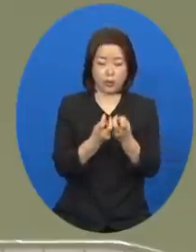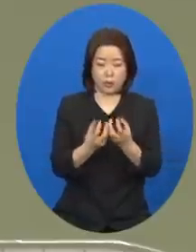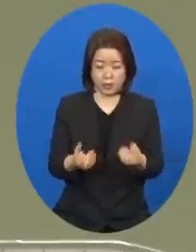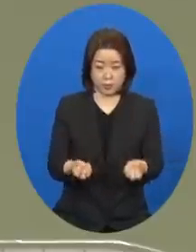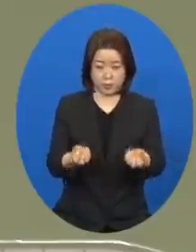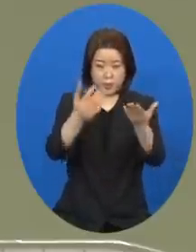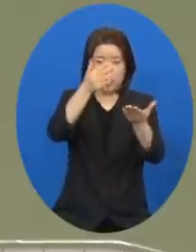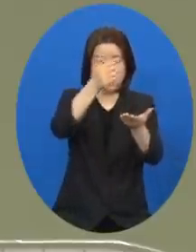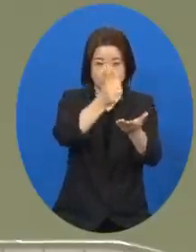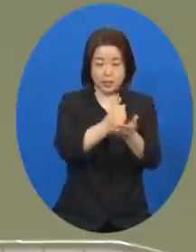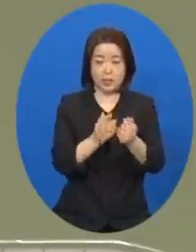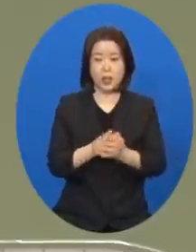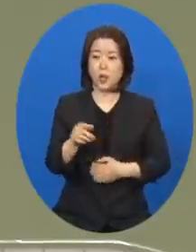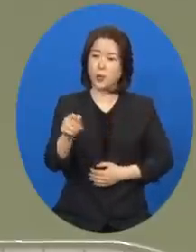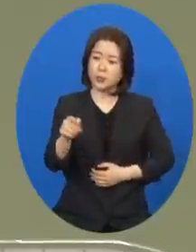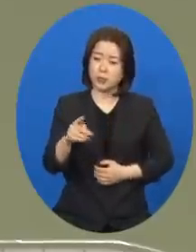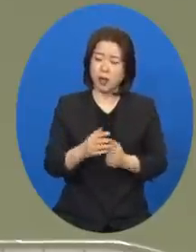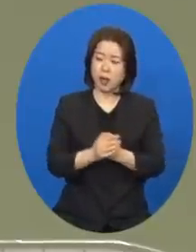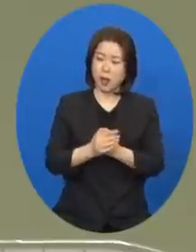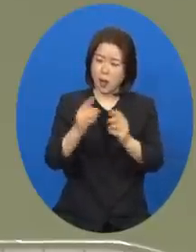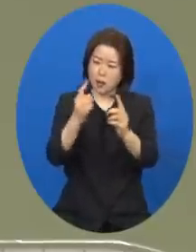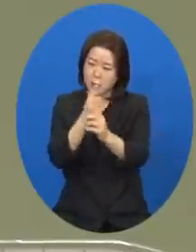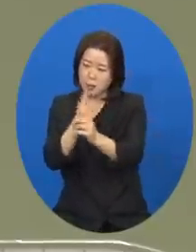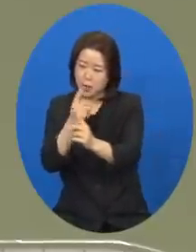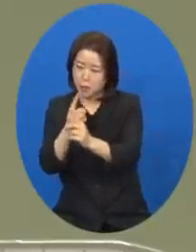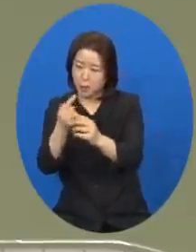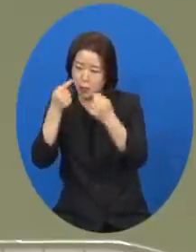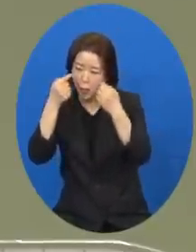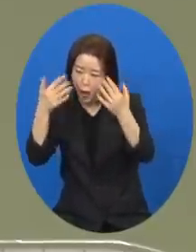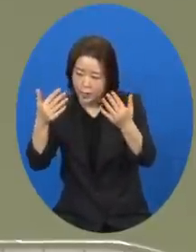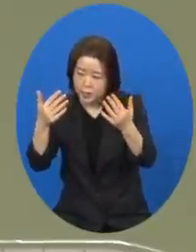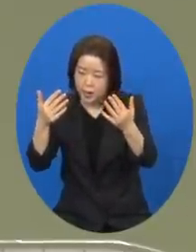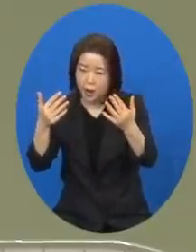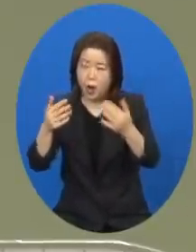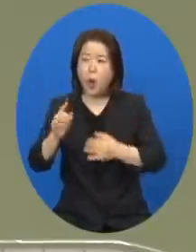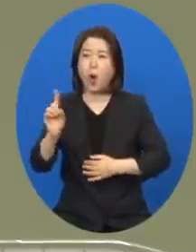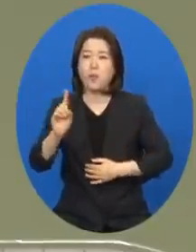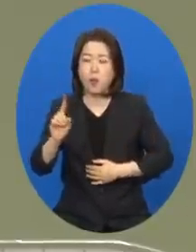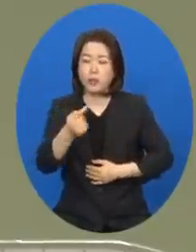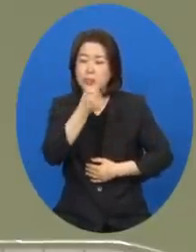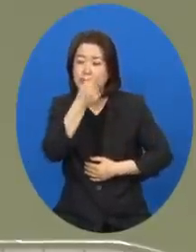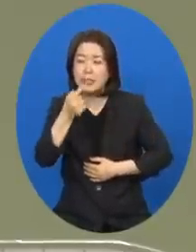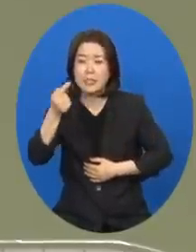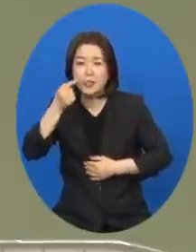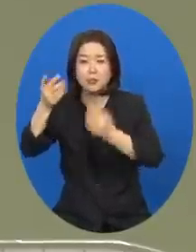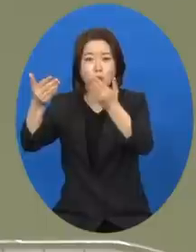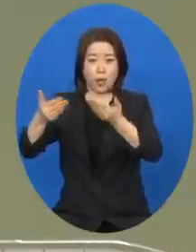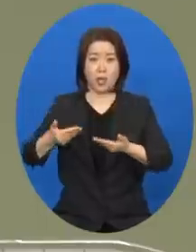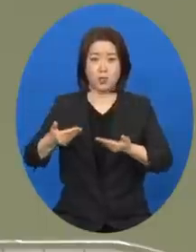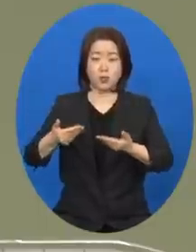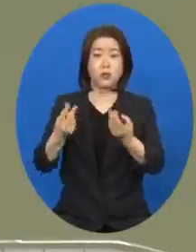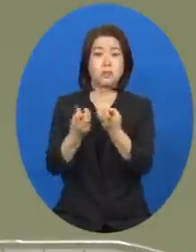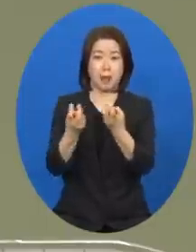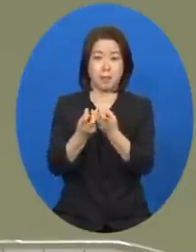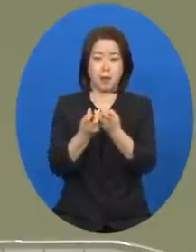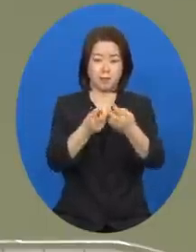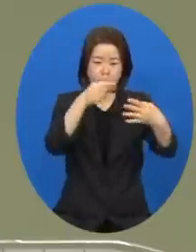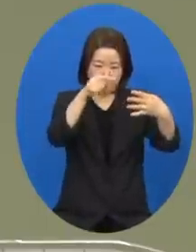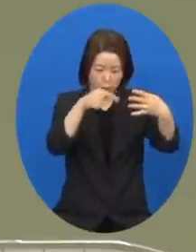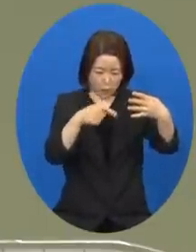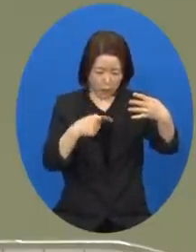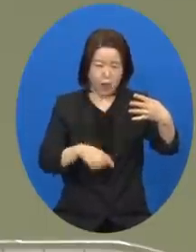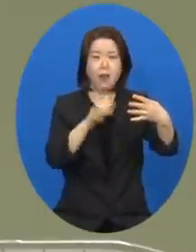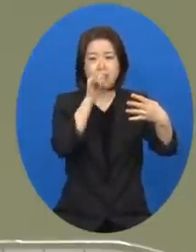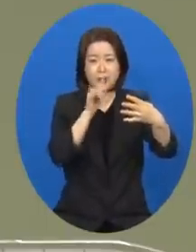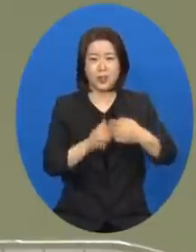제사장이 그가 고침을 받았다는 것을 증명해 줄 것이냐. 뭐 그 내용이에요.